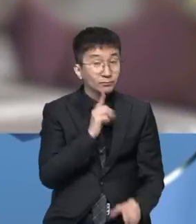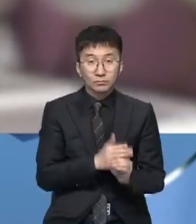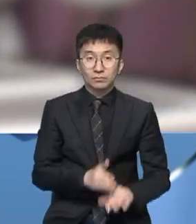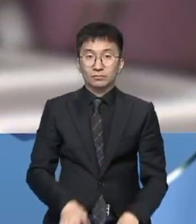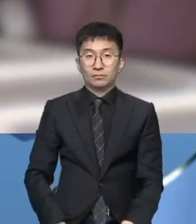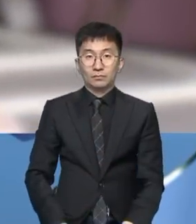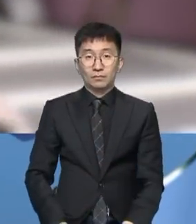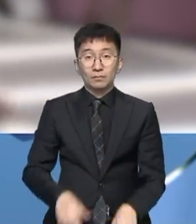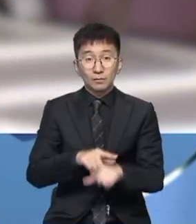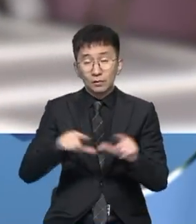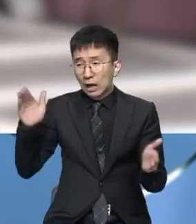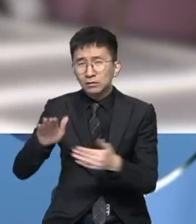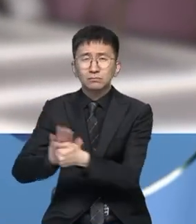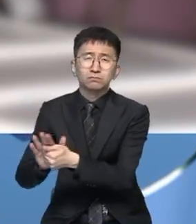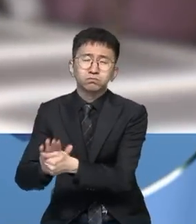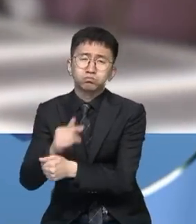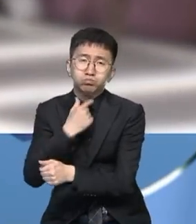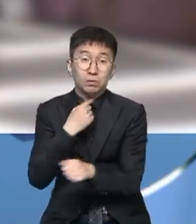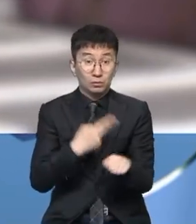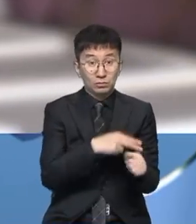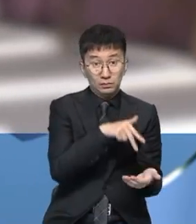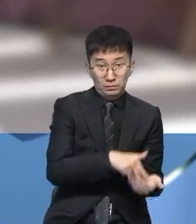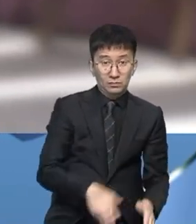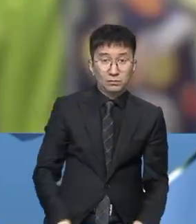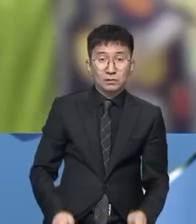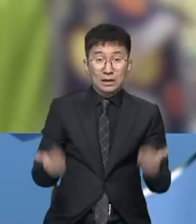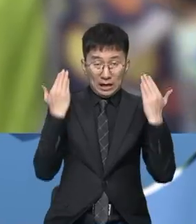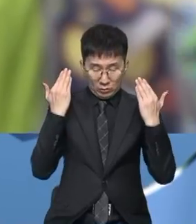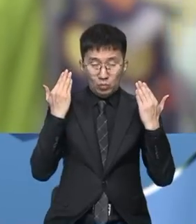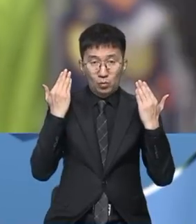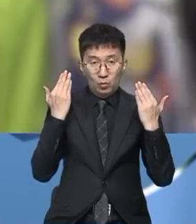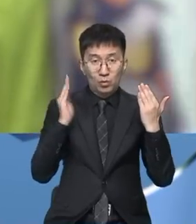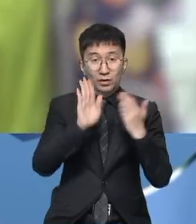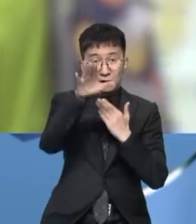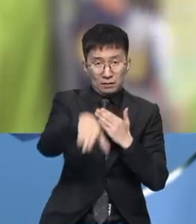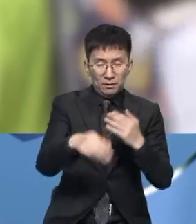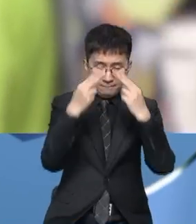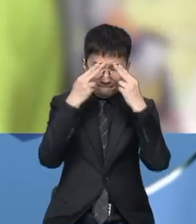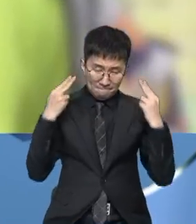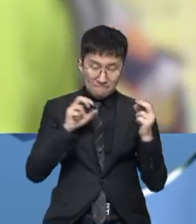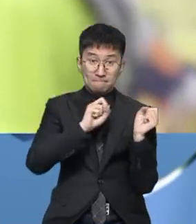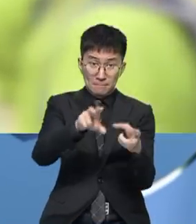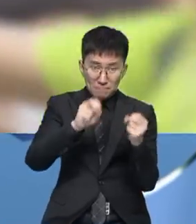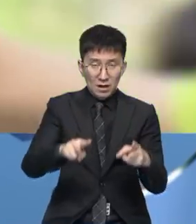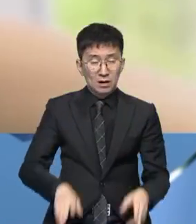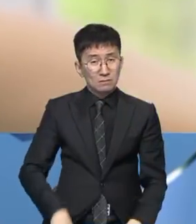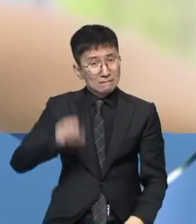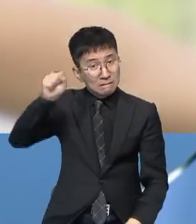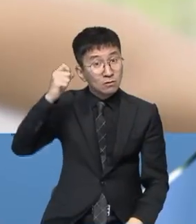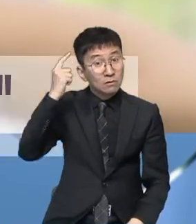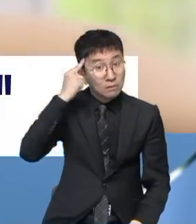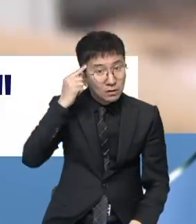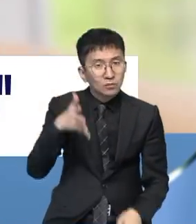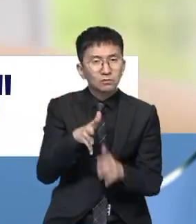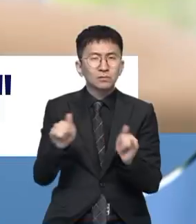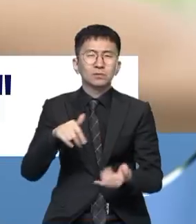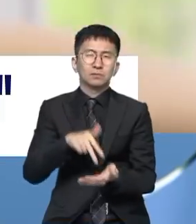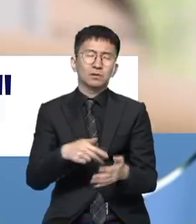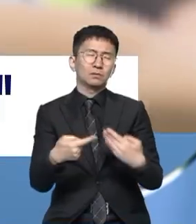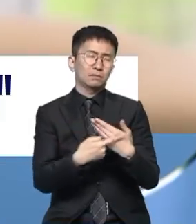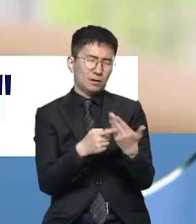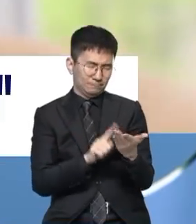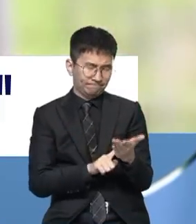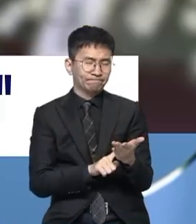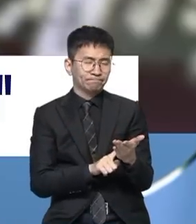평소 학생들을 최우선으로 생각하는 교사들이 해당 학교 앞에 근조화원 보내고 추모 행사를 갔는데 대해서이 전문가들은